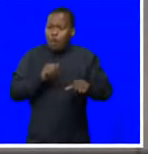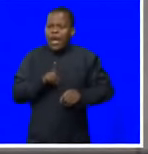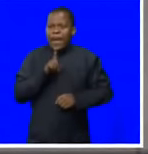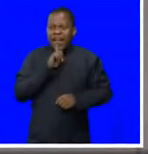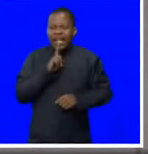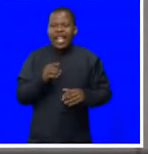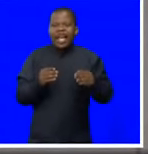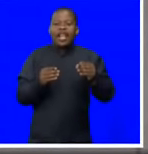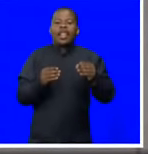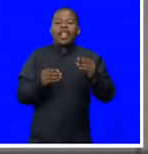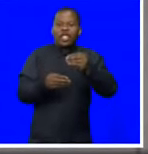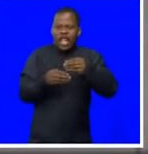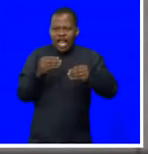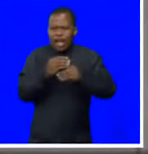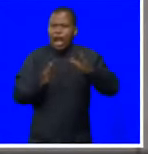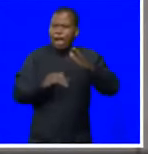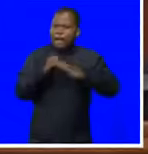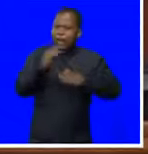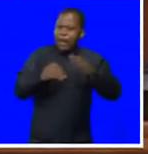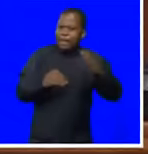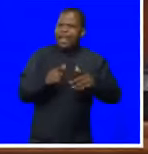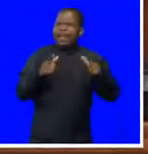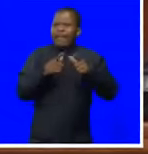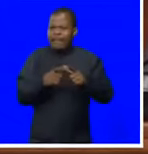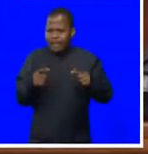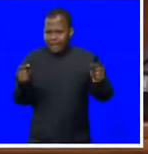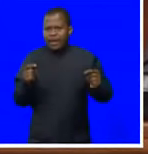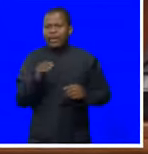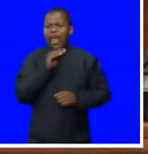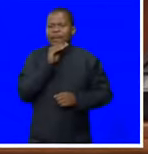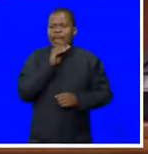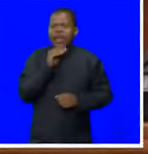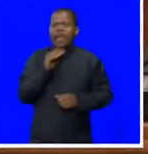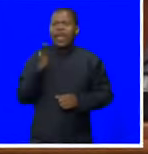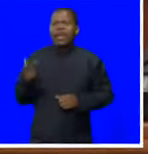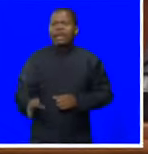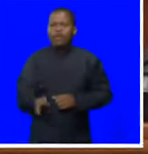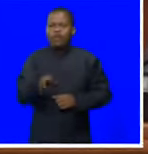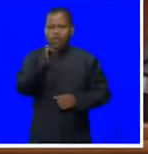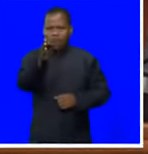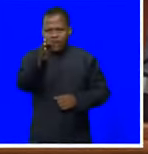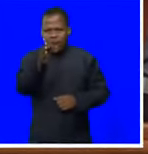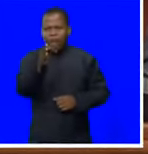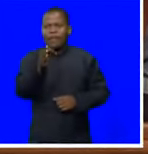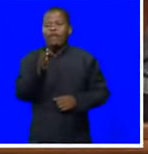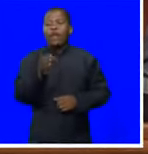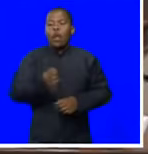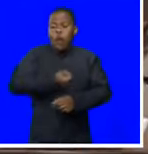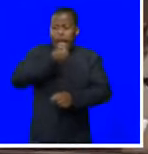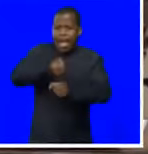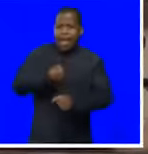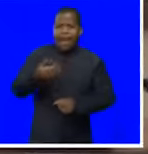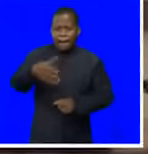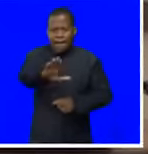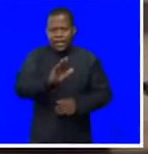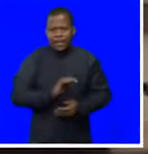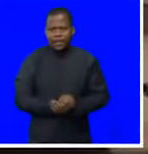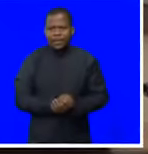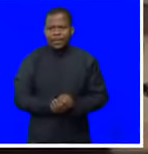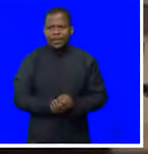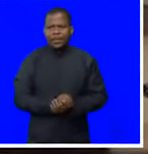langani, gandakiwa, beksaka, shabengati, or who's a basic figure, we have a lake.